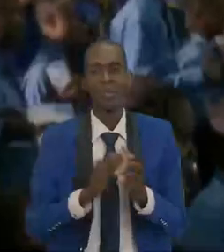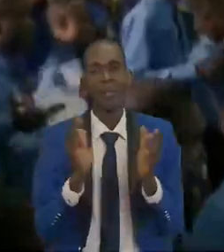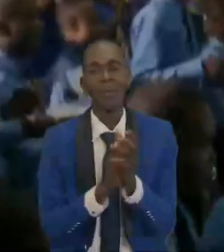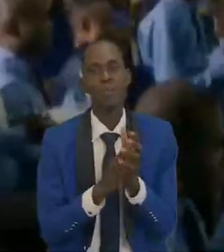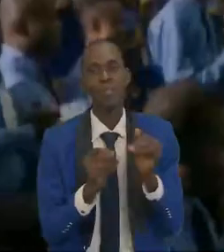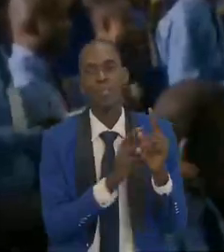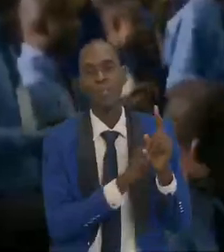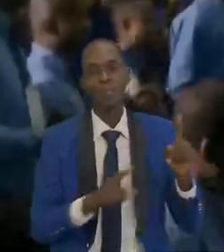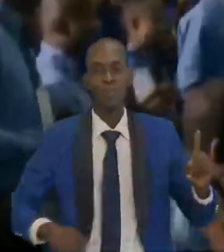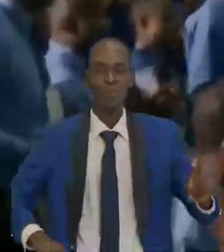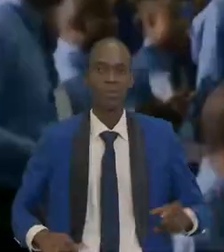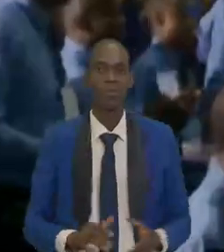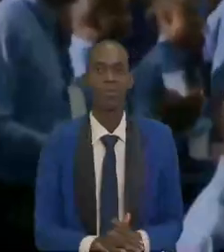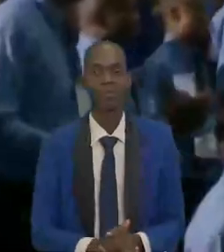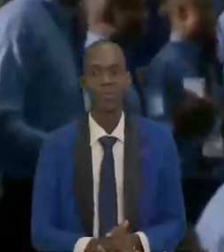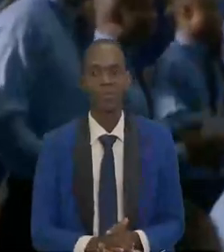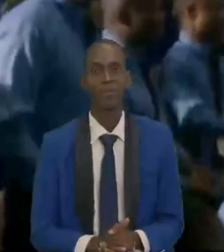Gloire à Dieu.